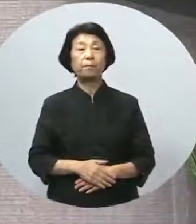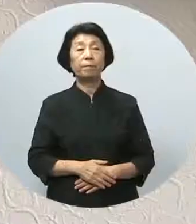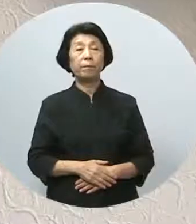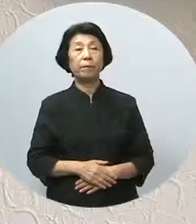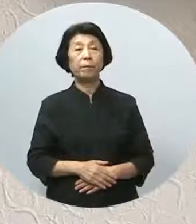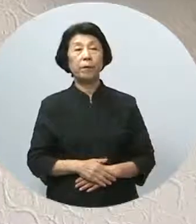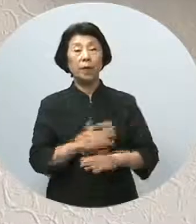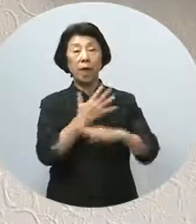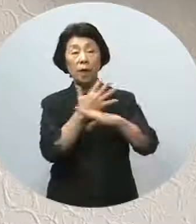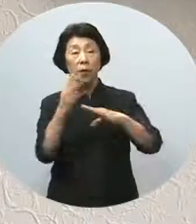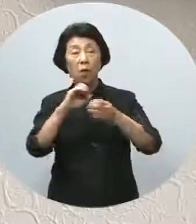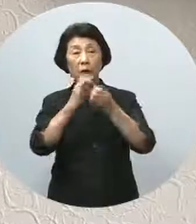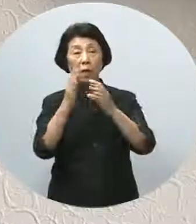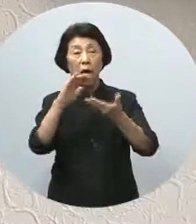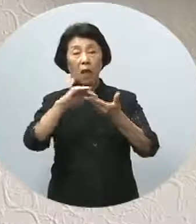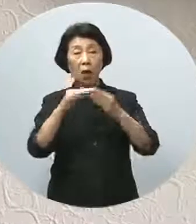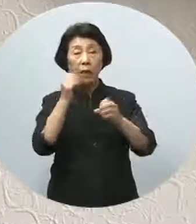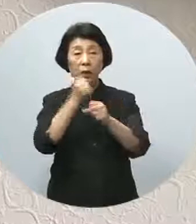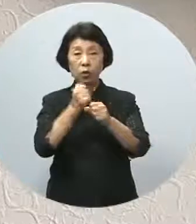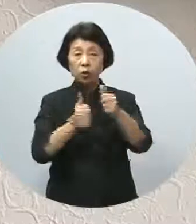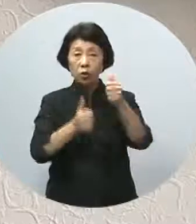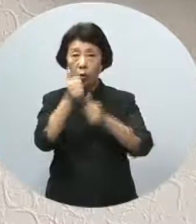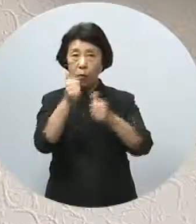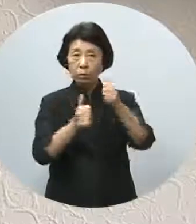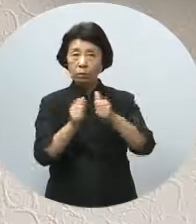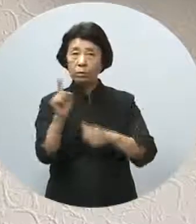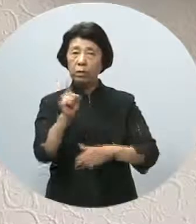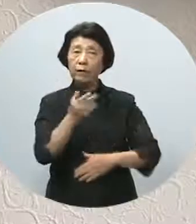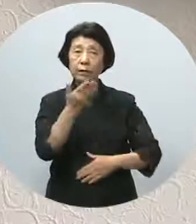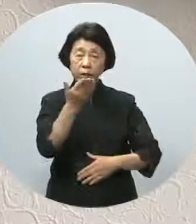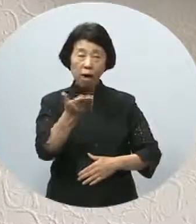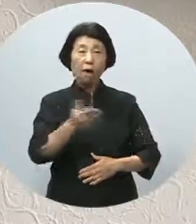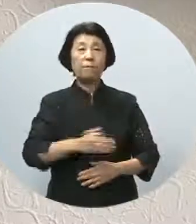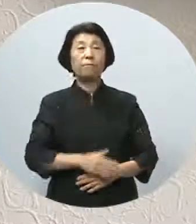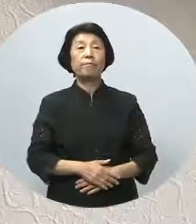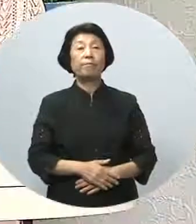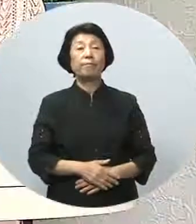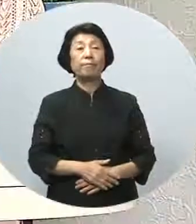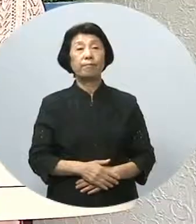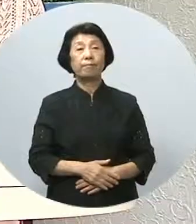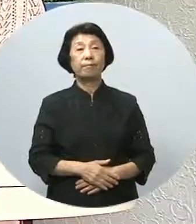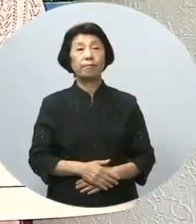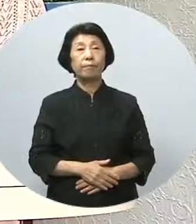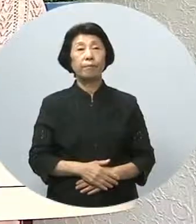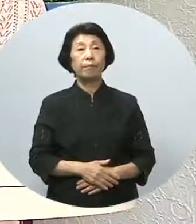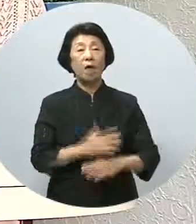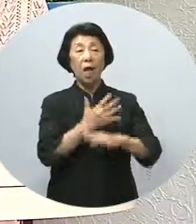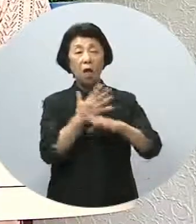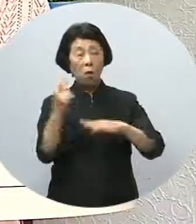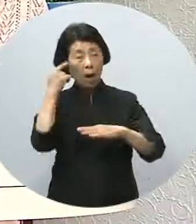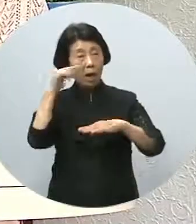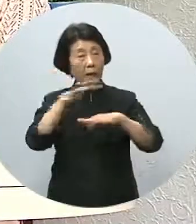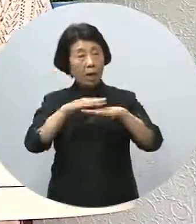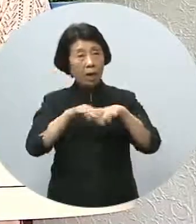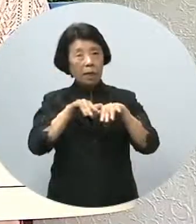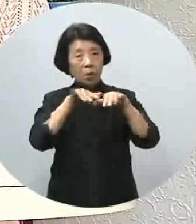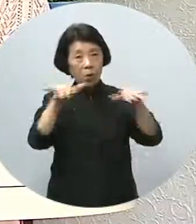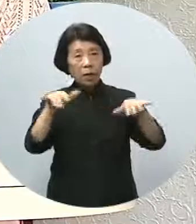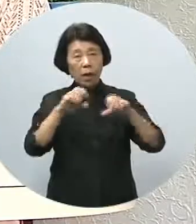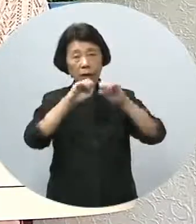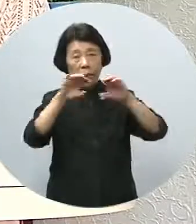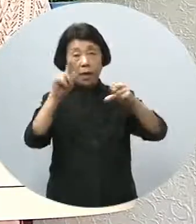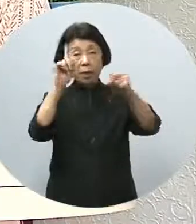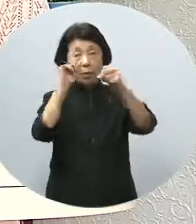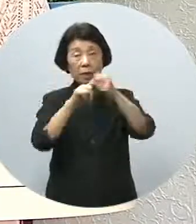が緑と花が街づくりコンクール体どういったものなんですかはい4日意識の普及啓発を目的